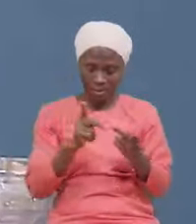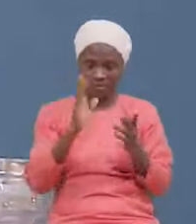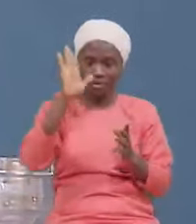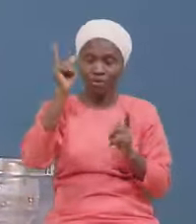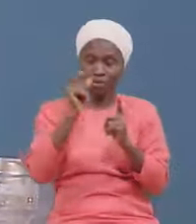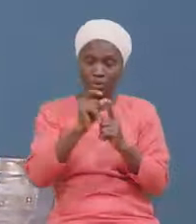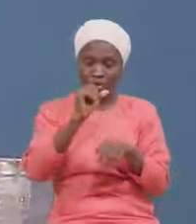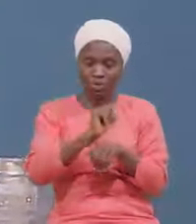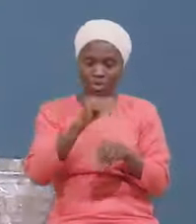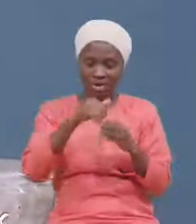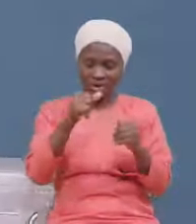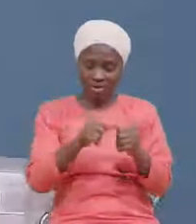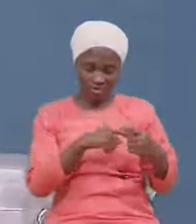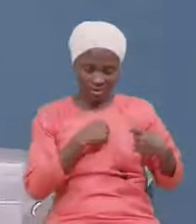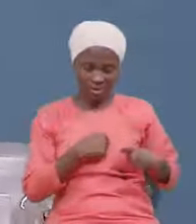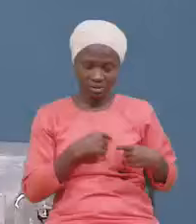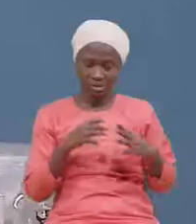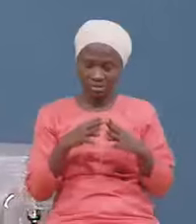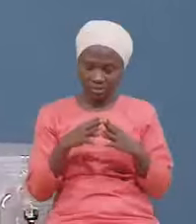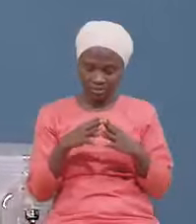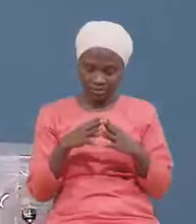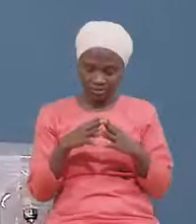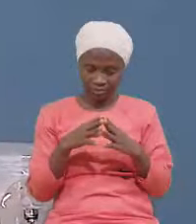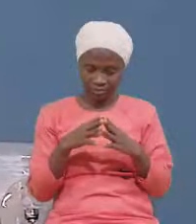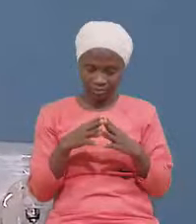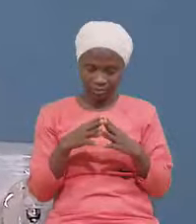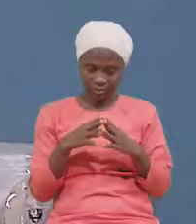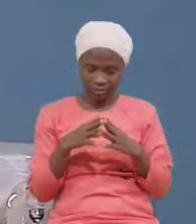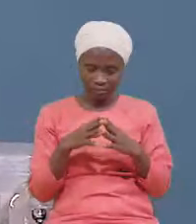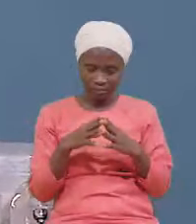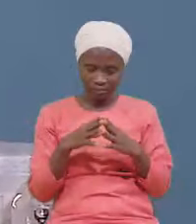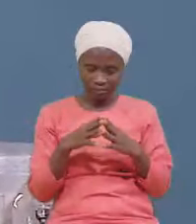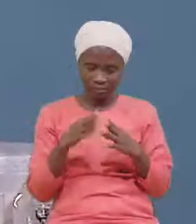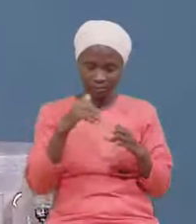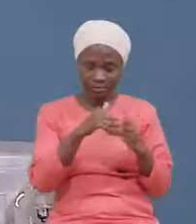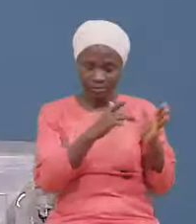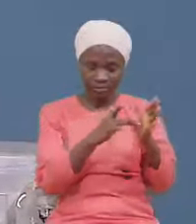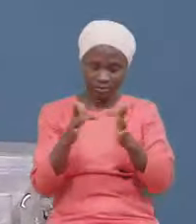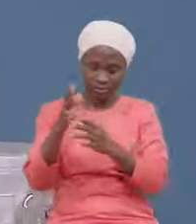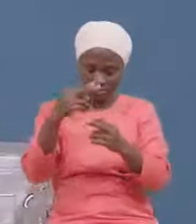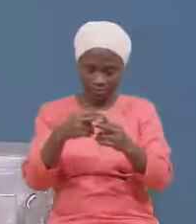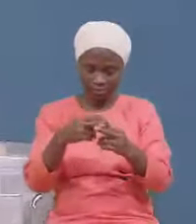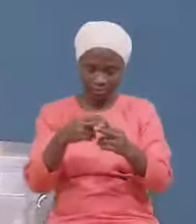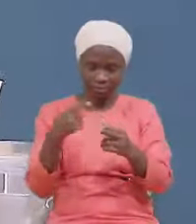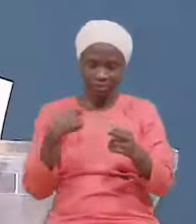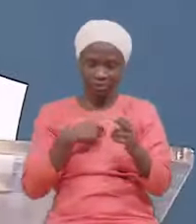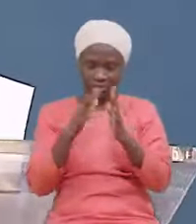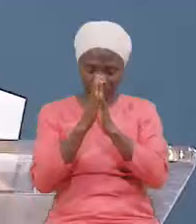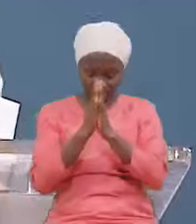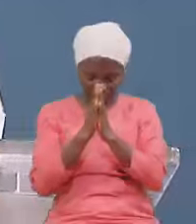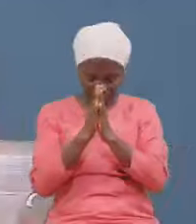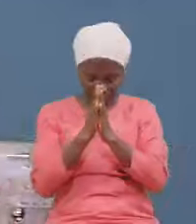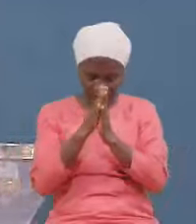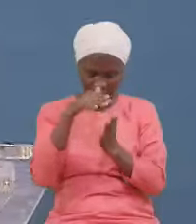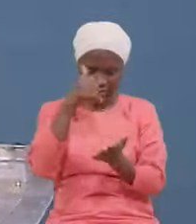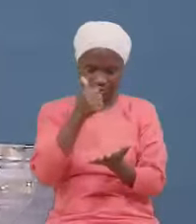every heart. మీరు ప్రతి హృదయములో మీ కార్యాన్ని పరిపూర్ణం చేయనయున్నారు. In Jesus name we pray.